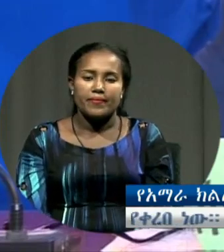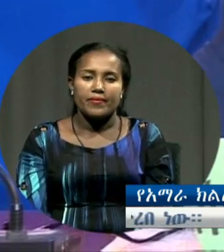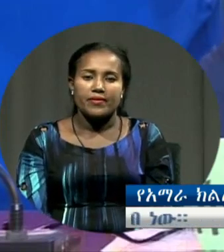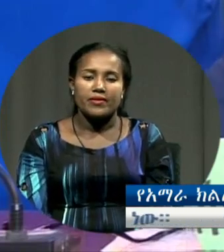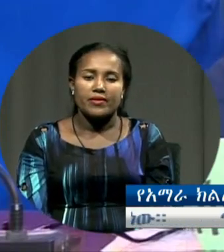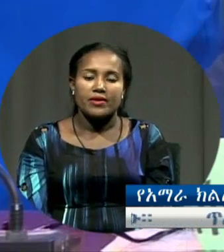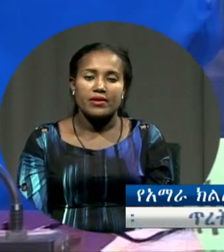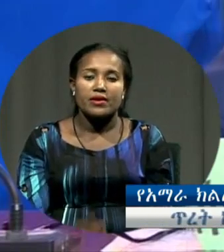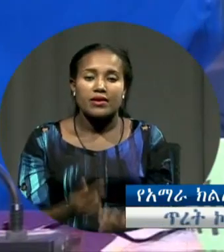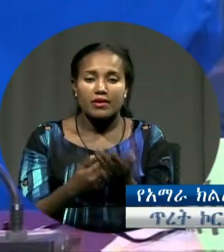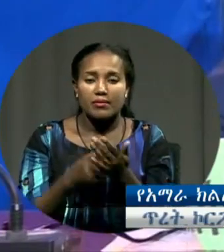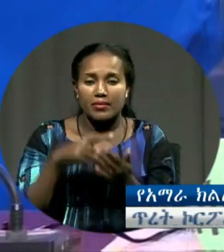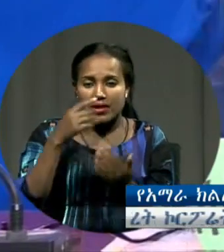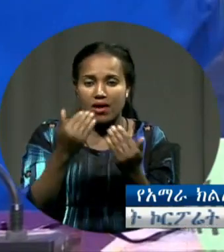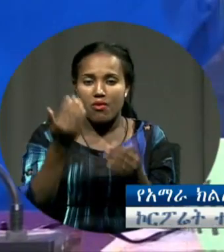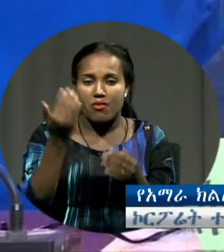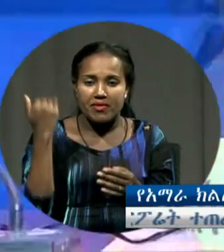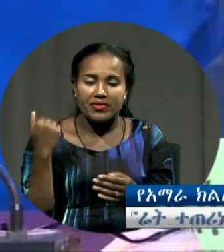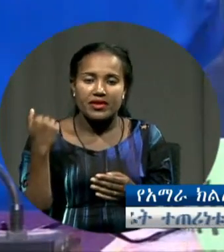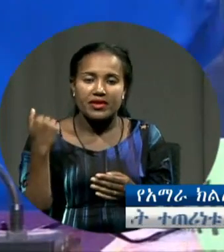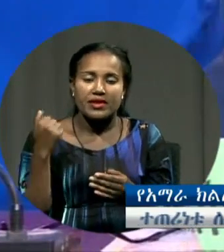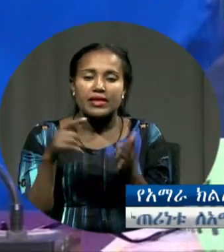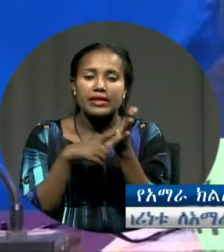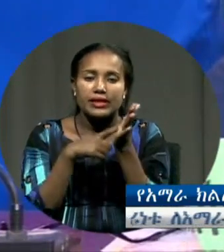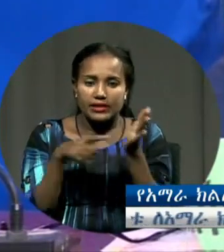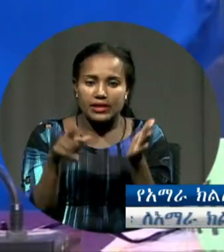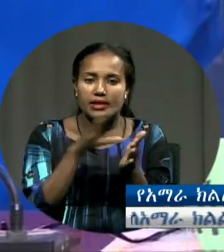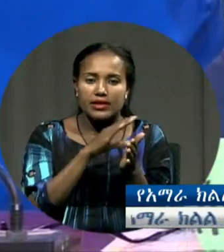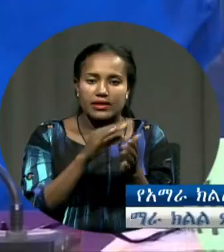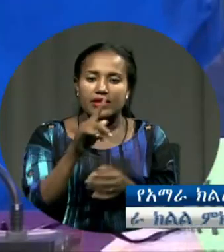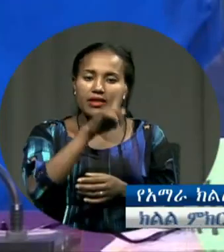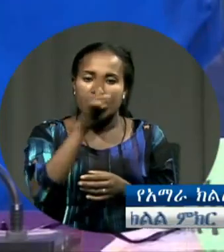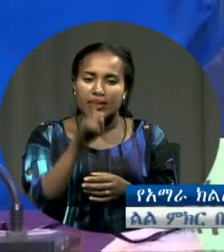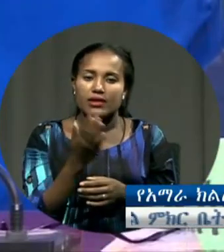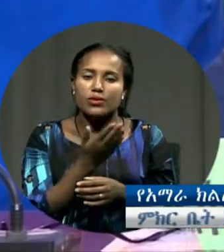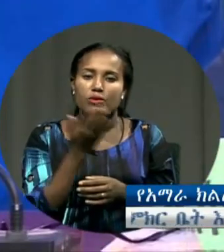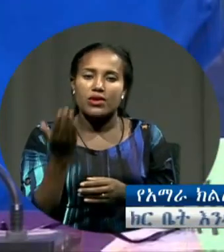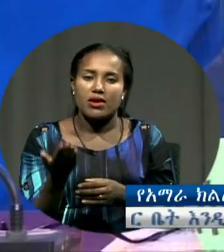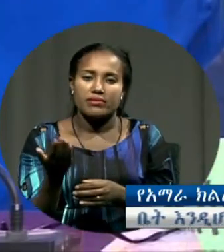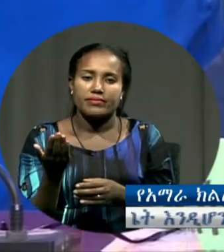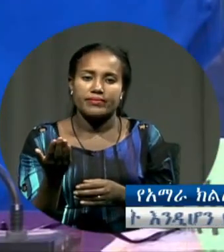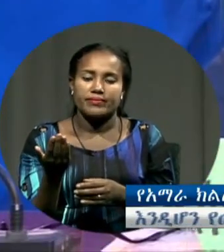ይህም ብዬ ከአሁን በፊት ያው የግልጸኝነትና የተጠያቂነት ጉዳይ